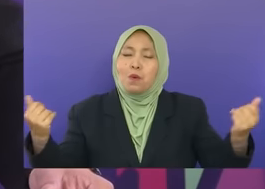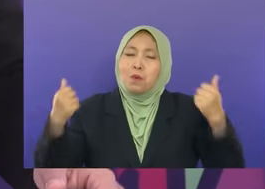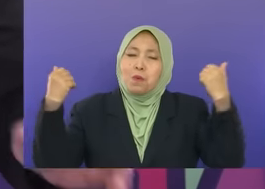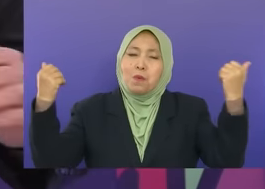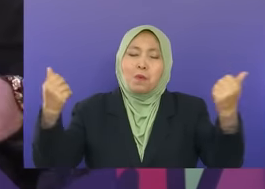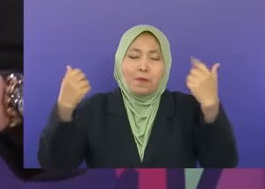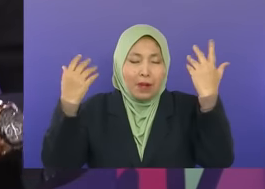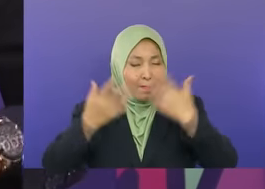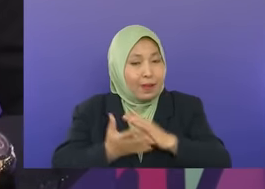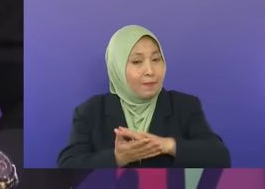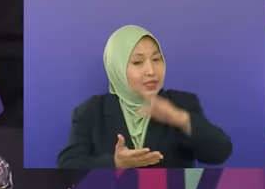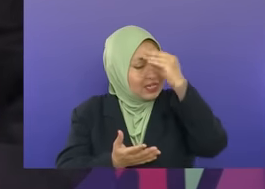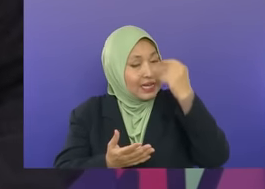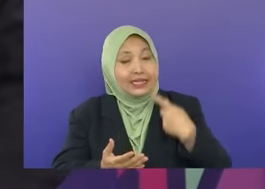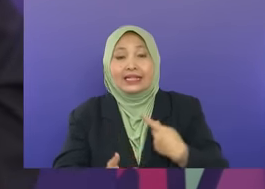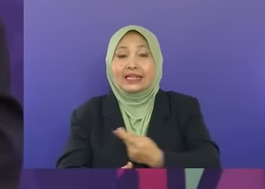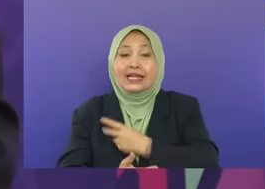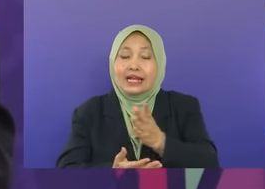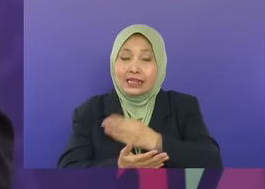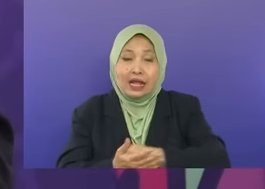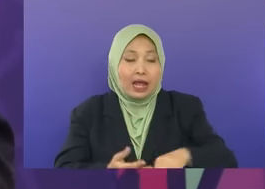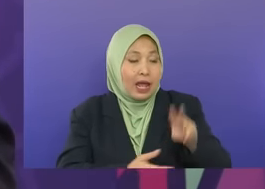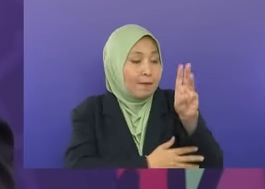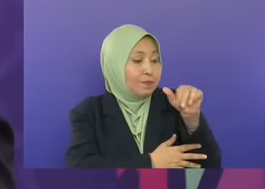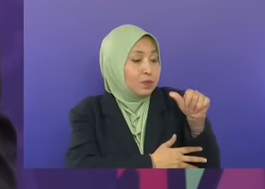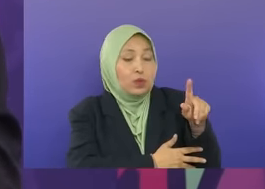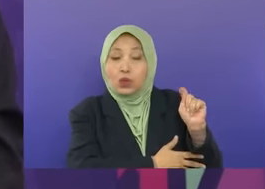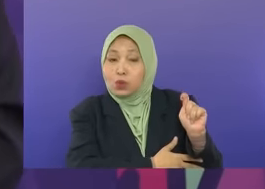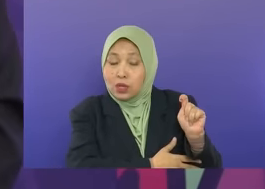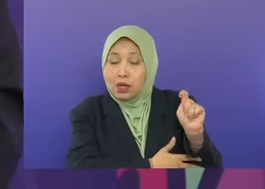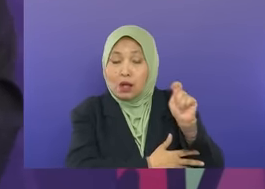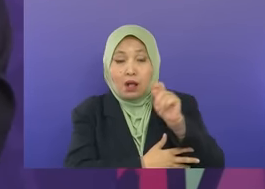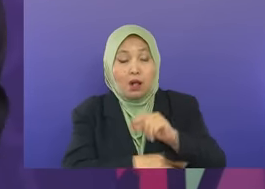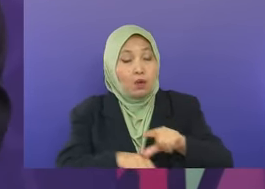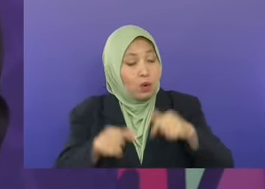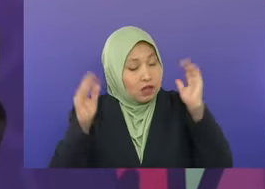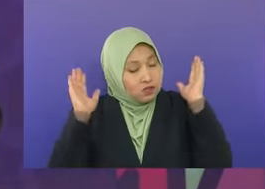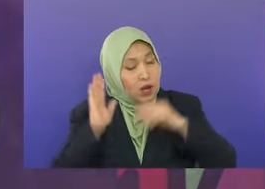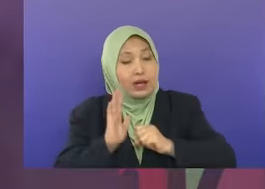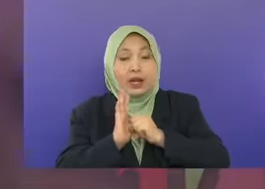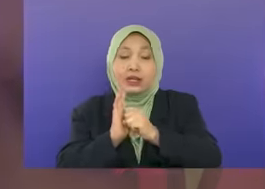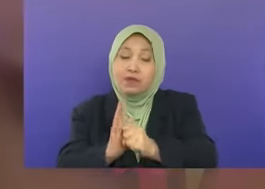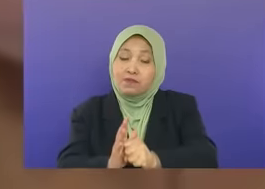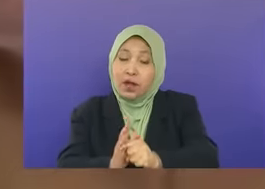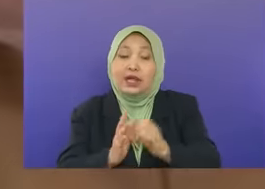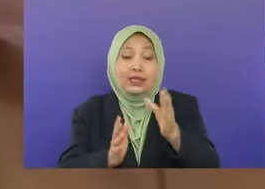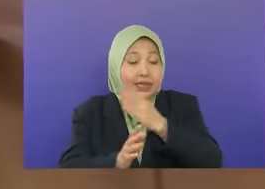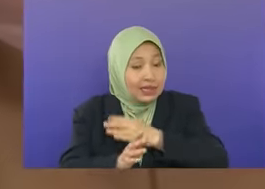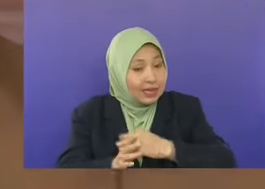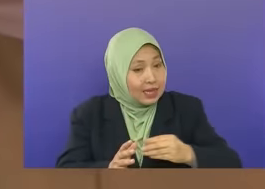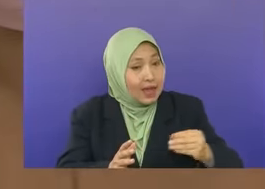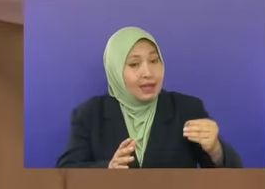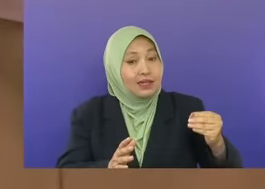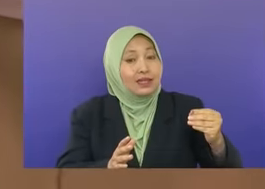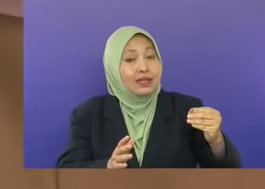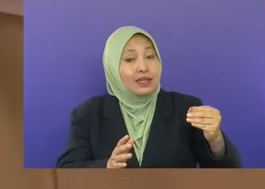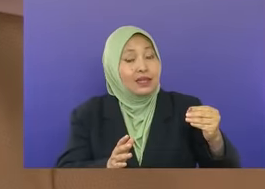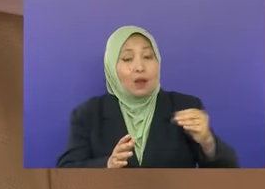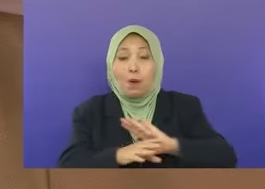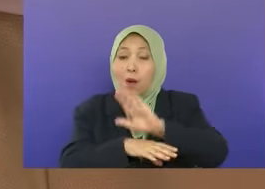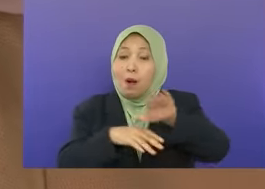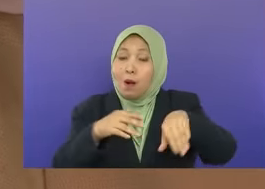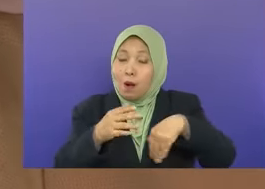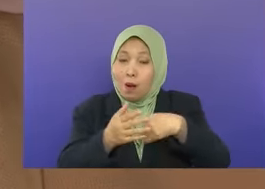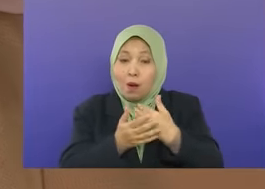pengajian kita main Quran time Quran salat dan infaq begitu juga tuan tanah para